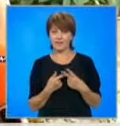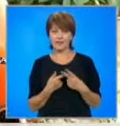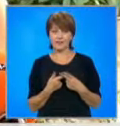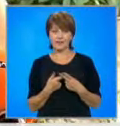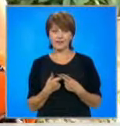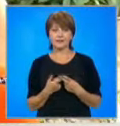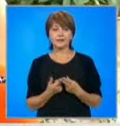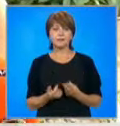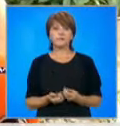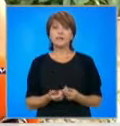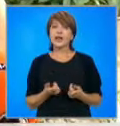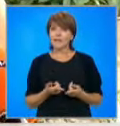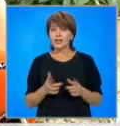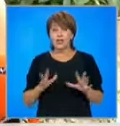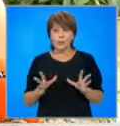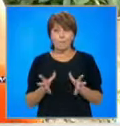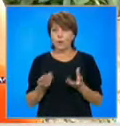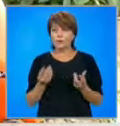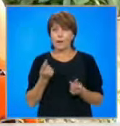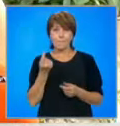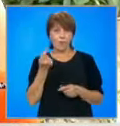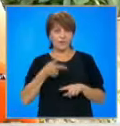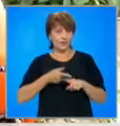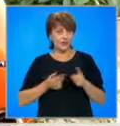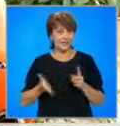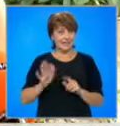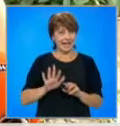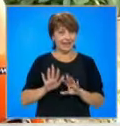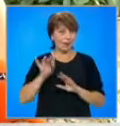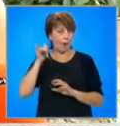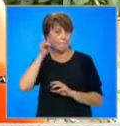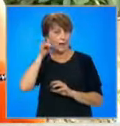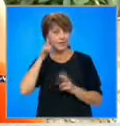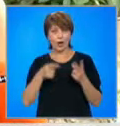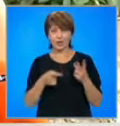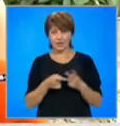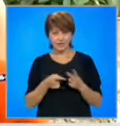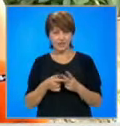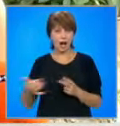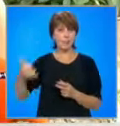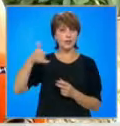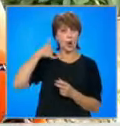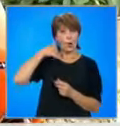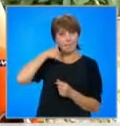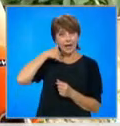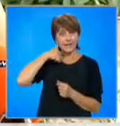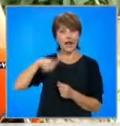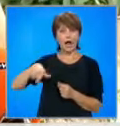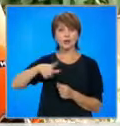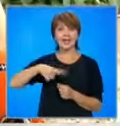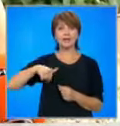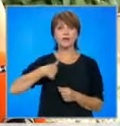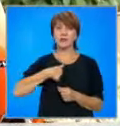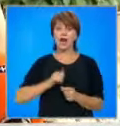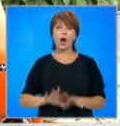се задействаха нещата. Около половин час след вашето обаждане ми звъннаха от регионалната инспекция и казаха, че вече имат